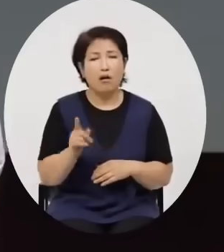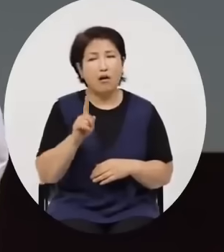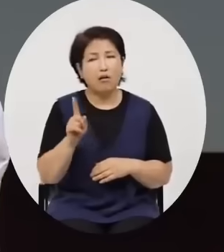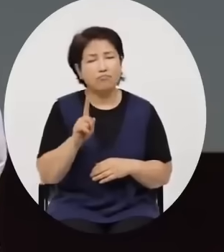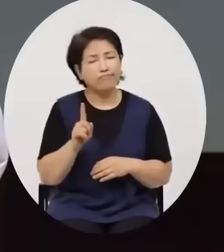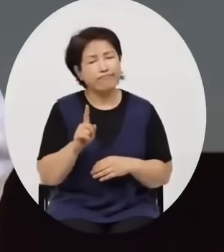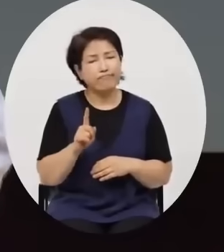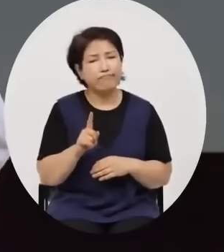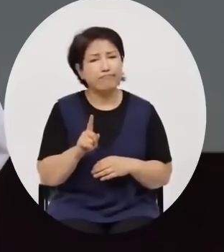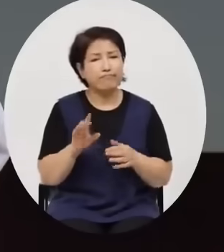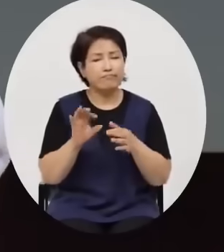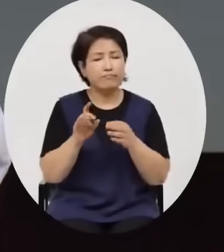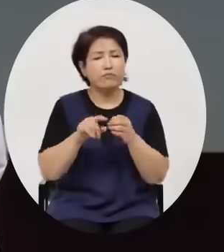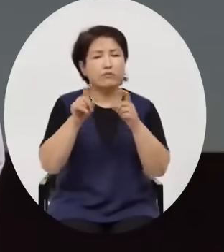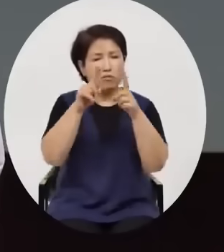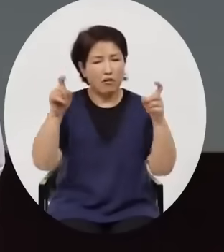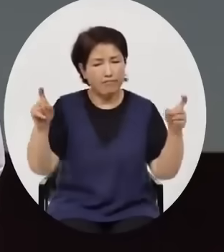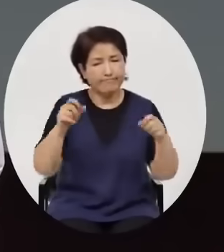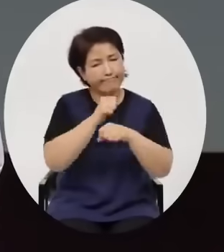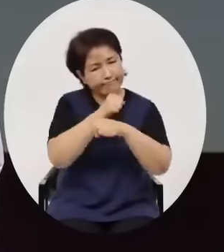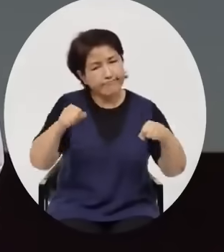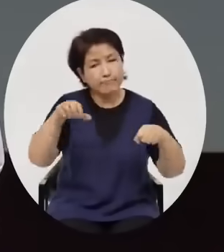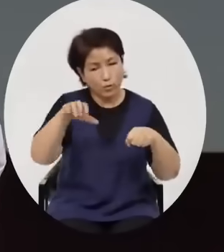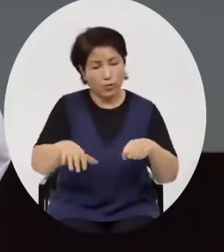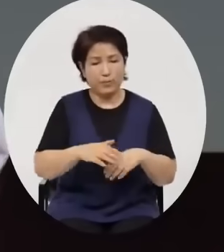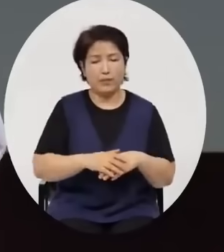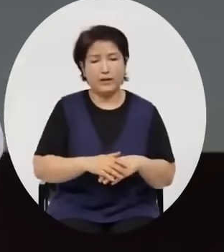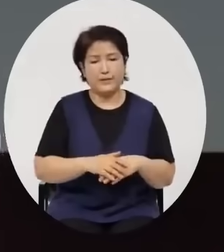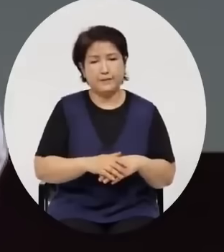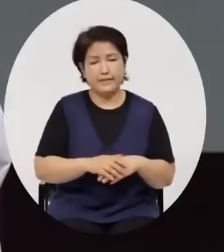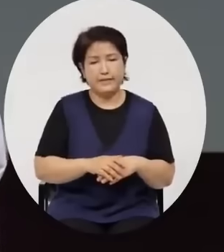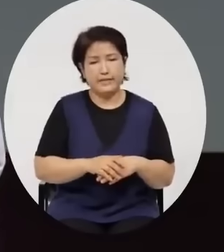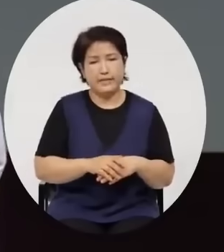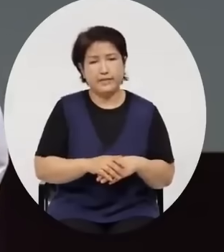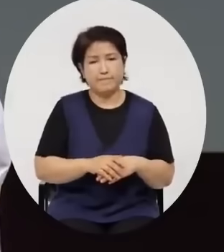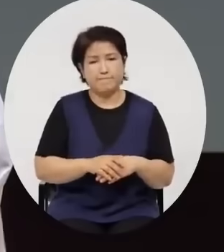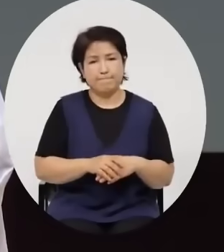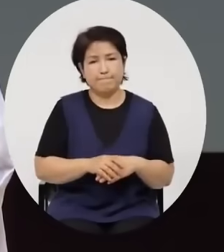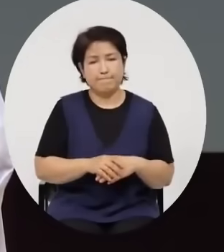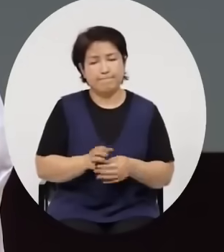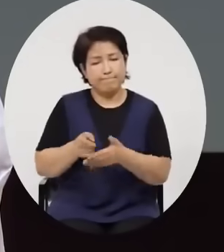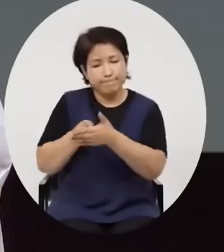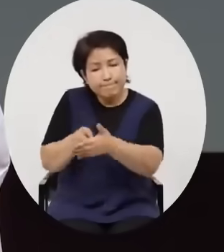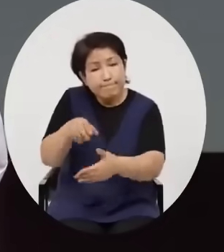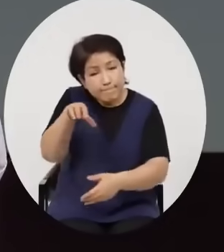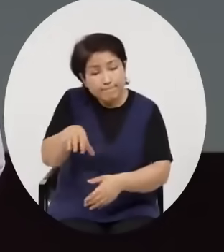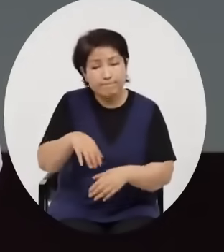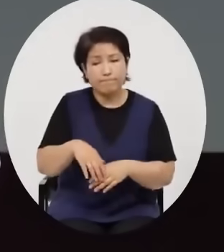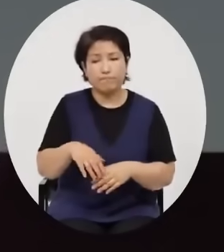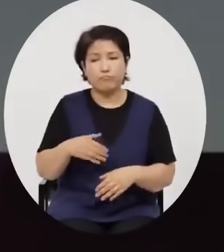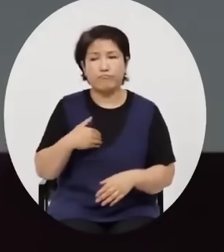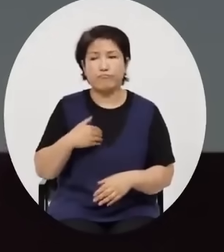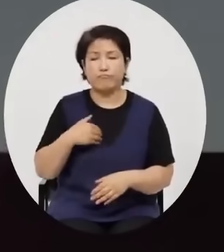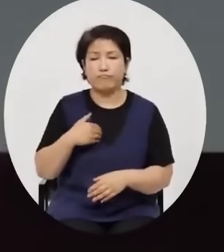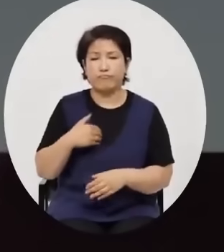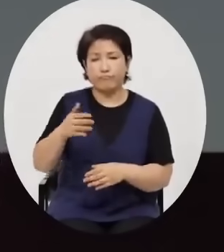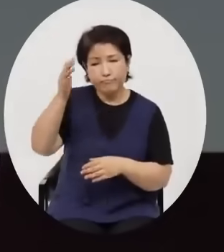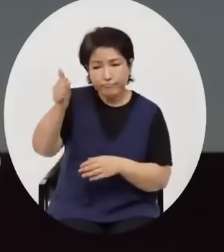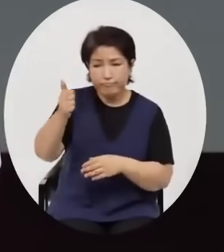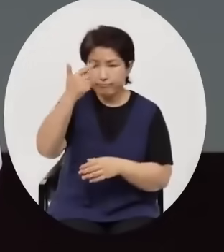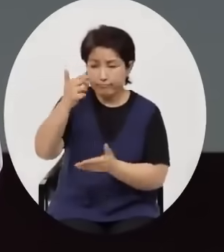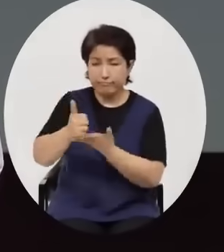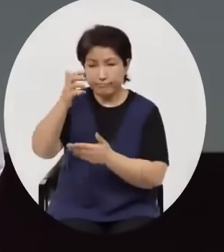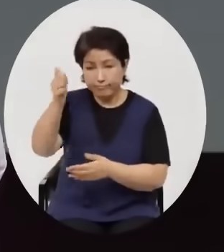아무 절에나 가서 없으니까 이제 큰 우리나라에서 제일 선방 큰데 이제 조회쌤한테 제가 말씀드렸어요. 제가 여기 와서 한참